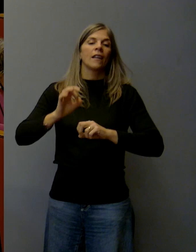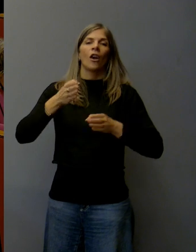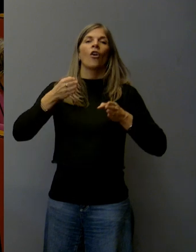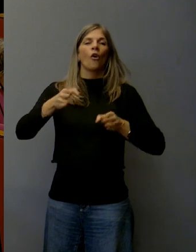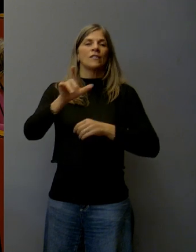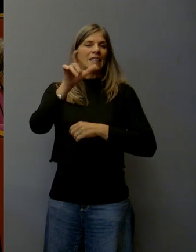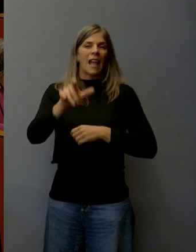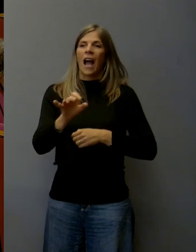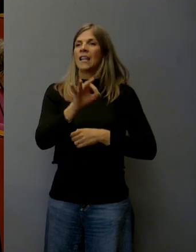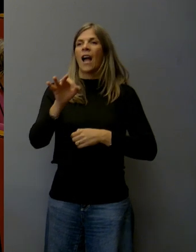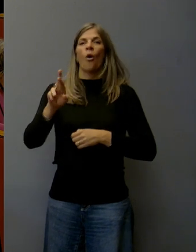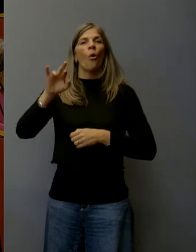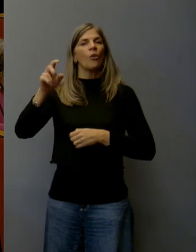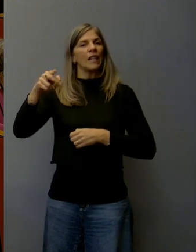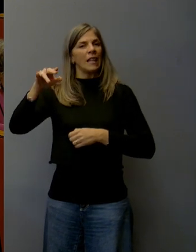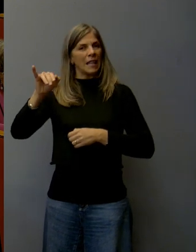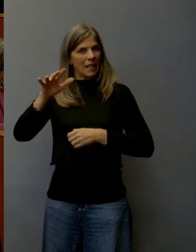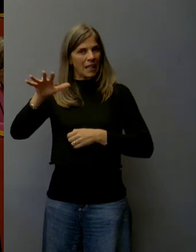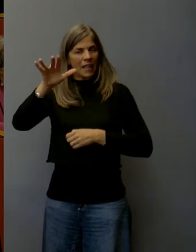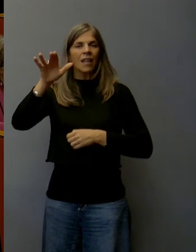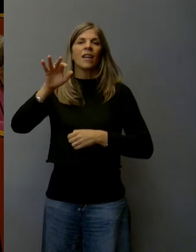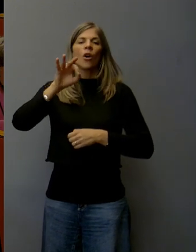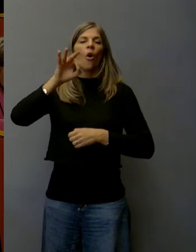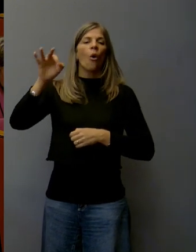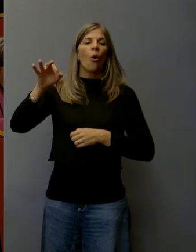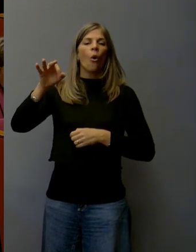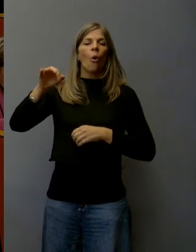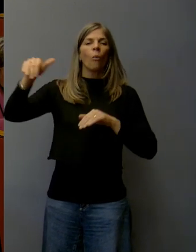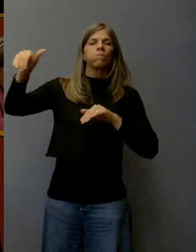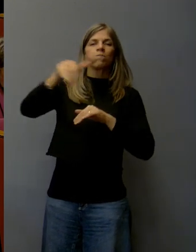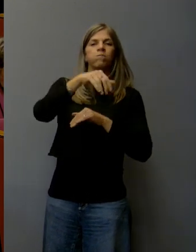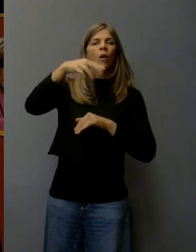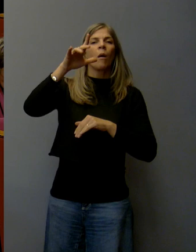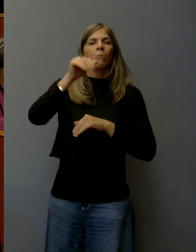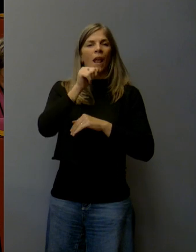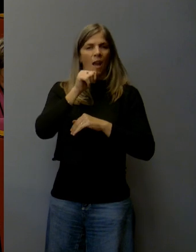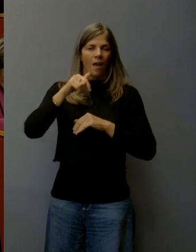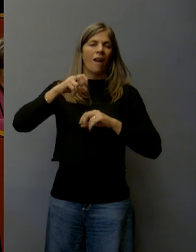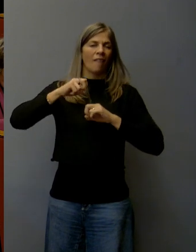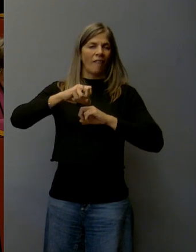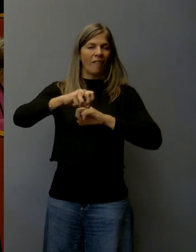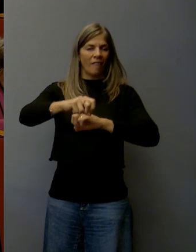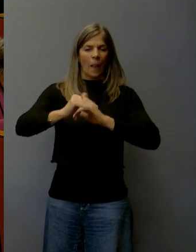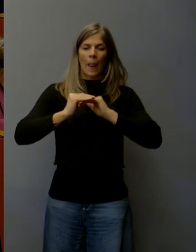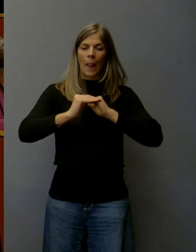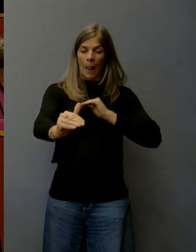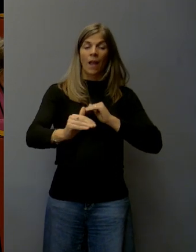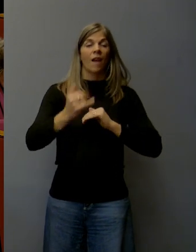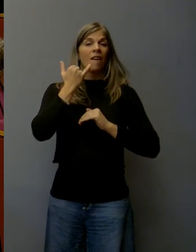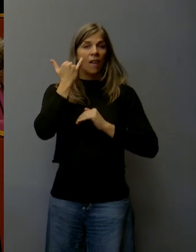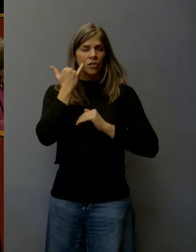Corso Italia o a righe o alla fascia di Prà ma chiaramente ci sono altre maniere di